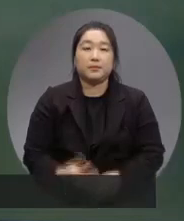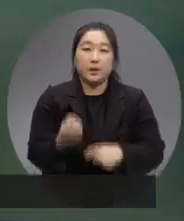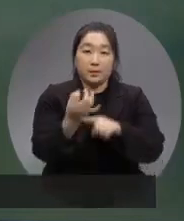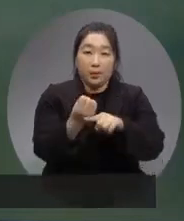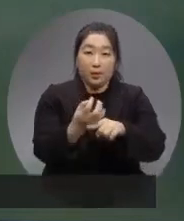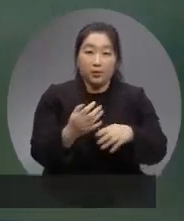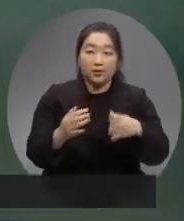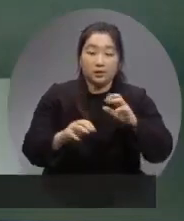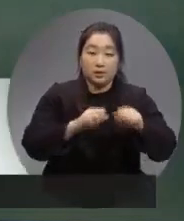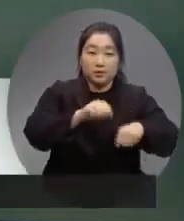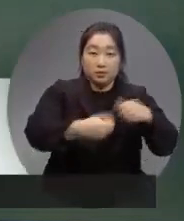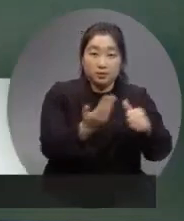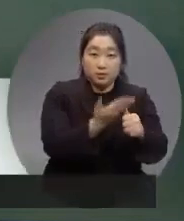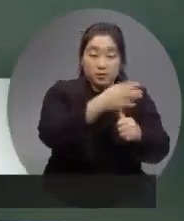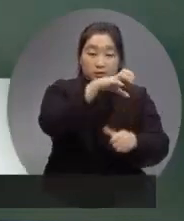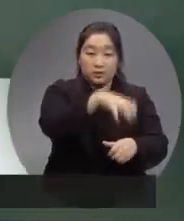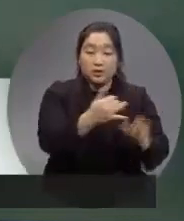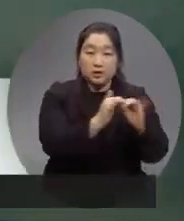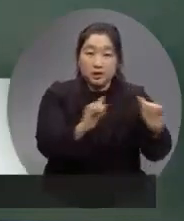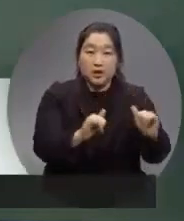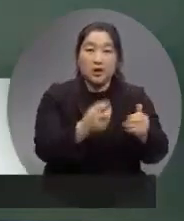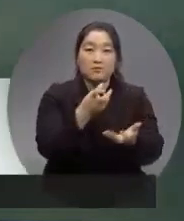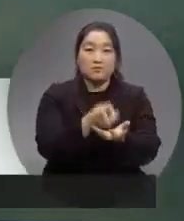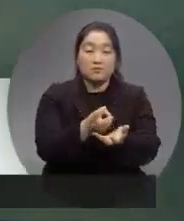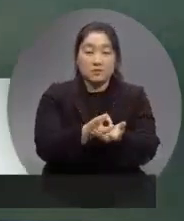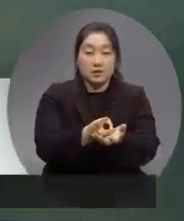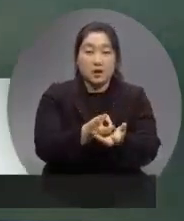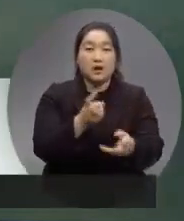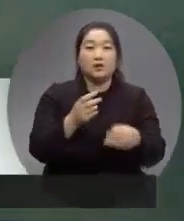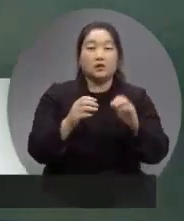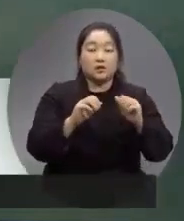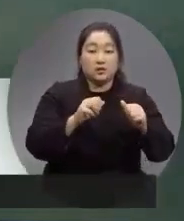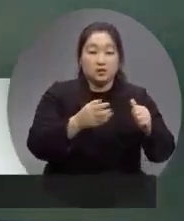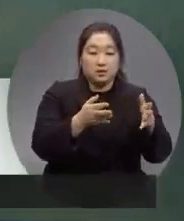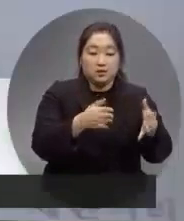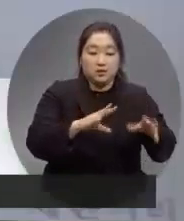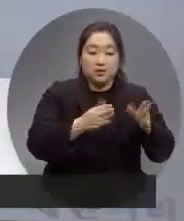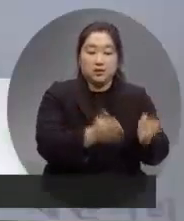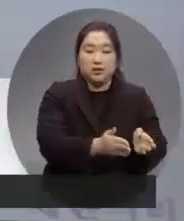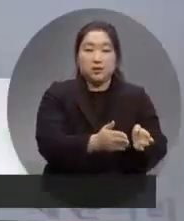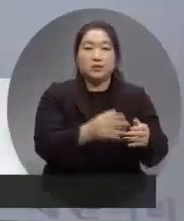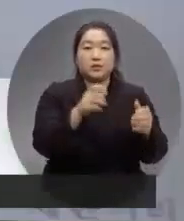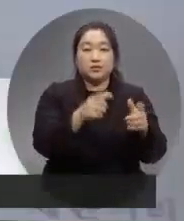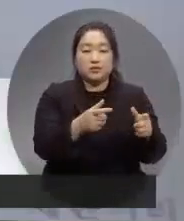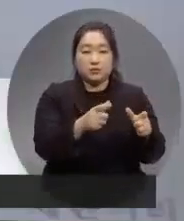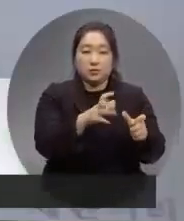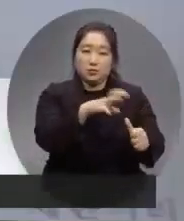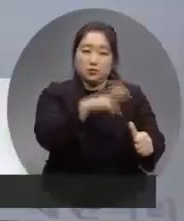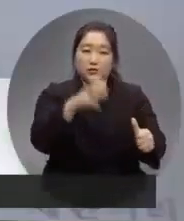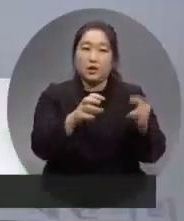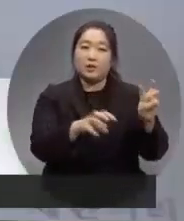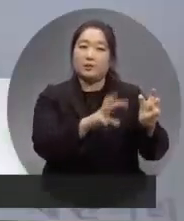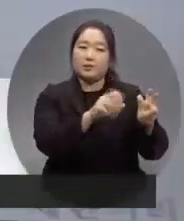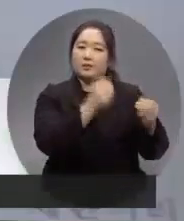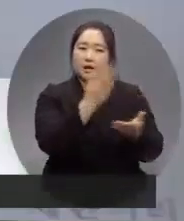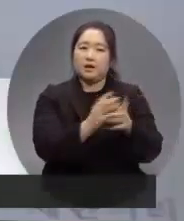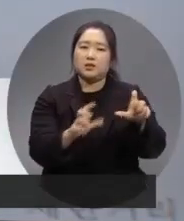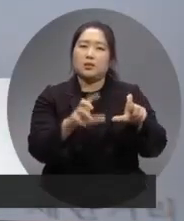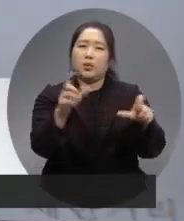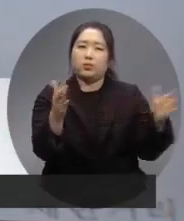고은의 한 축산 농민이 법령상 정해진 축사 입지 규제를 완화하자며 군의회에 조례 제정을